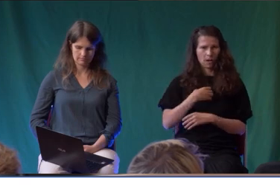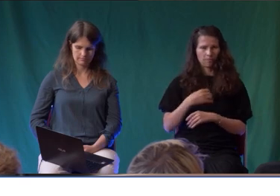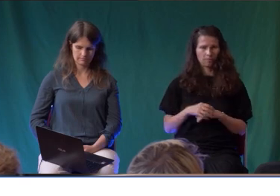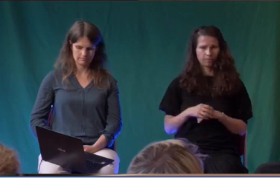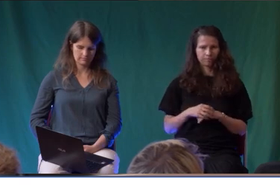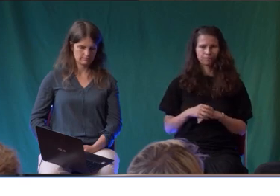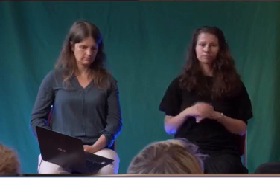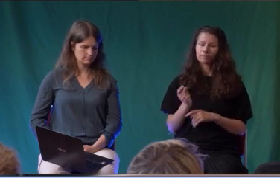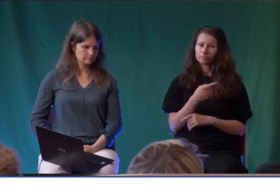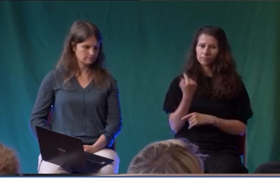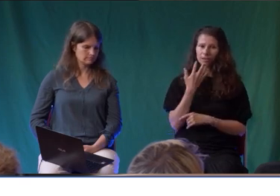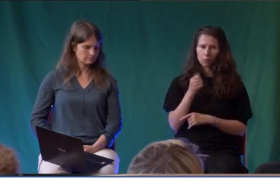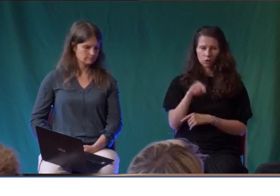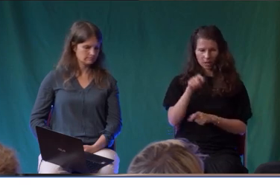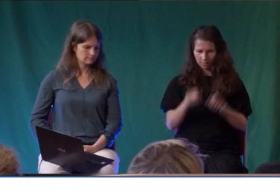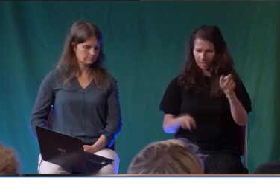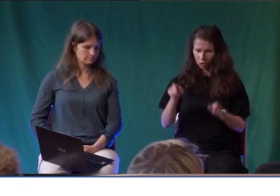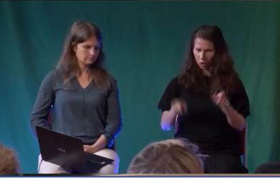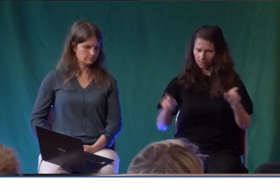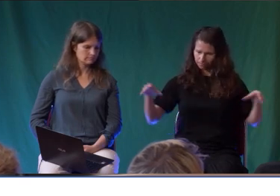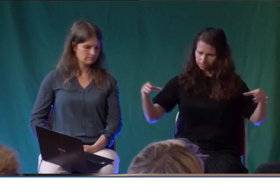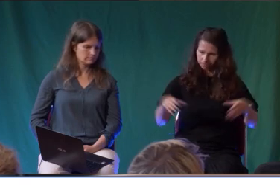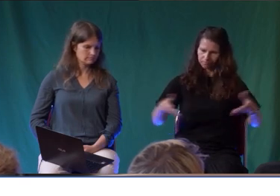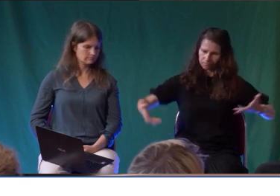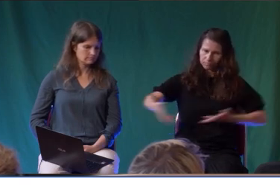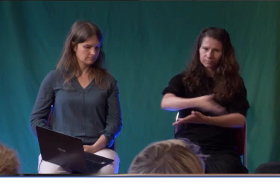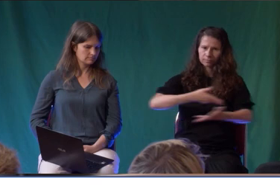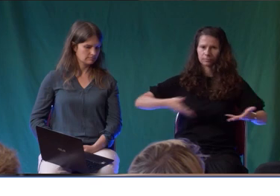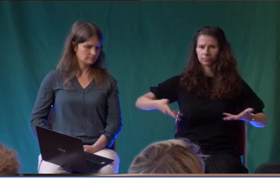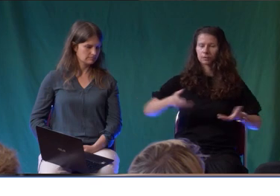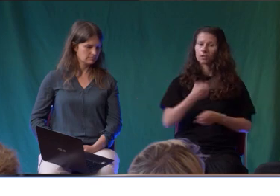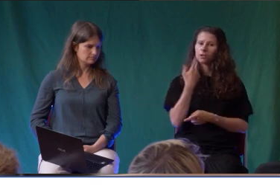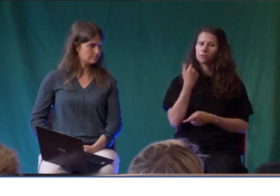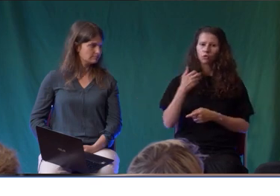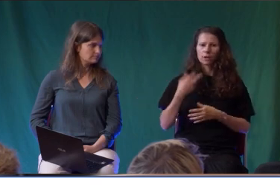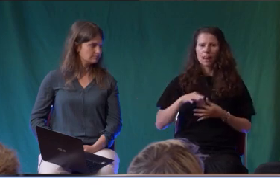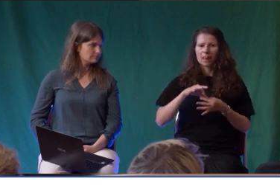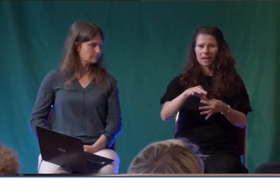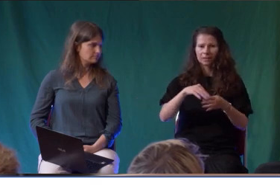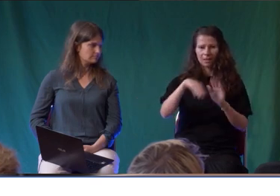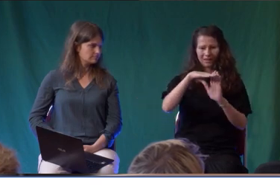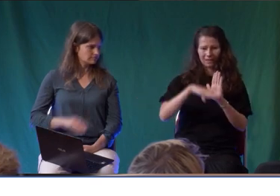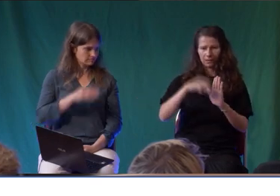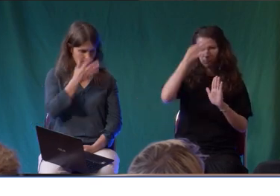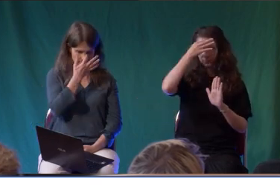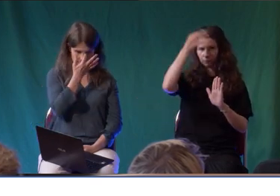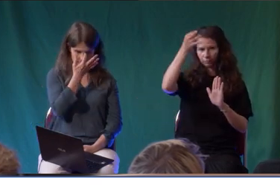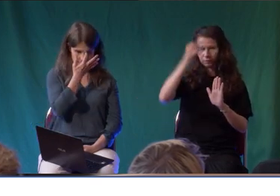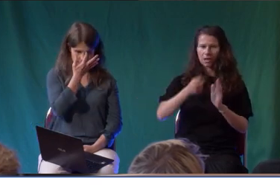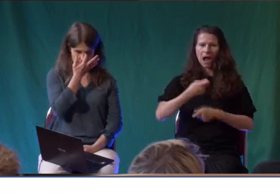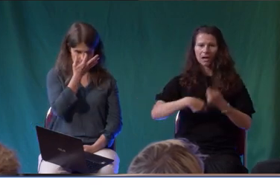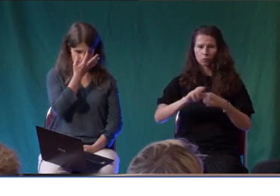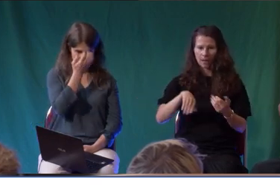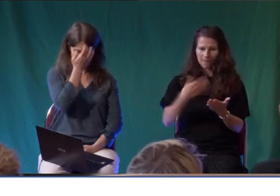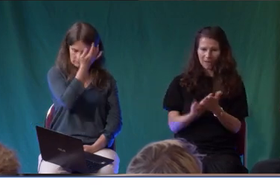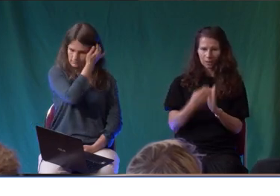Menschen miteinander ins Gespräch bringen und Leitlinien dafür entwickeln und und Handlungsempfehlungen